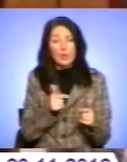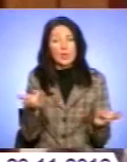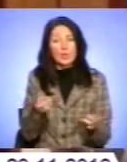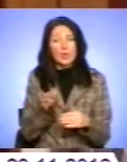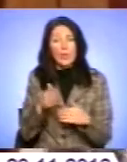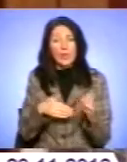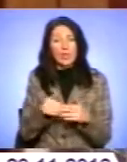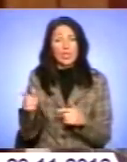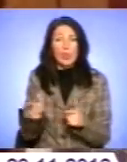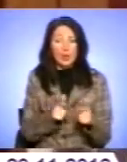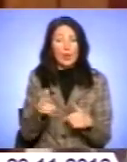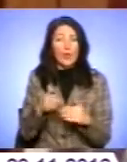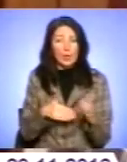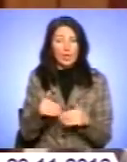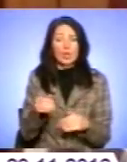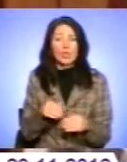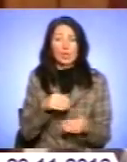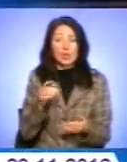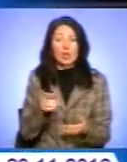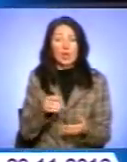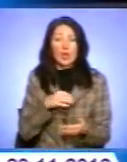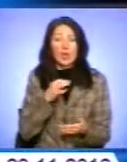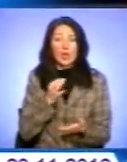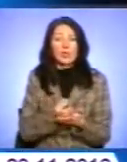практична підготовка, практичні навички.